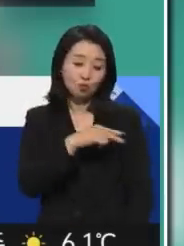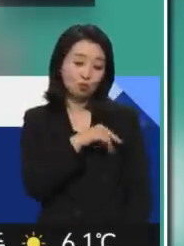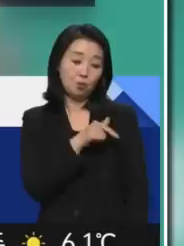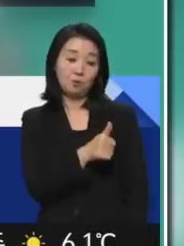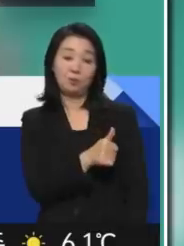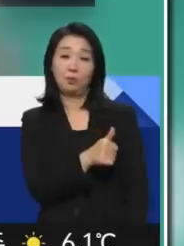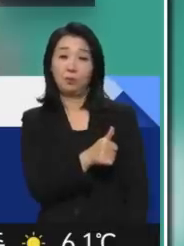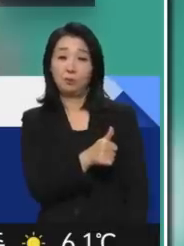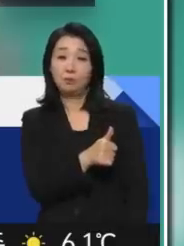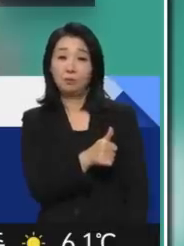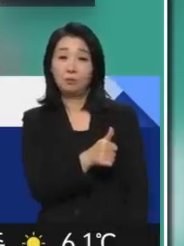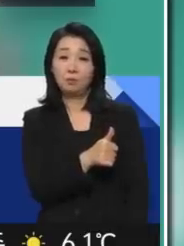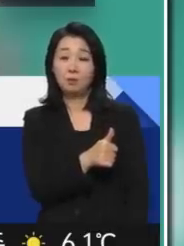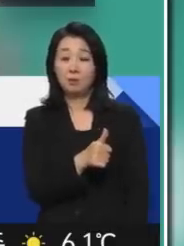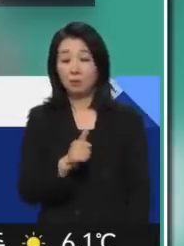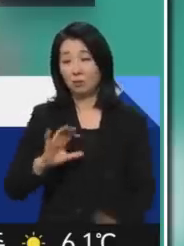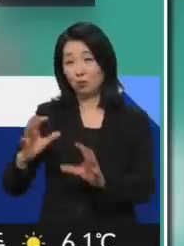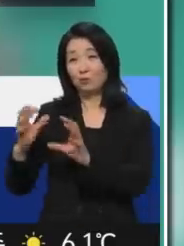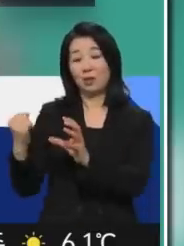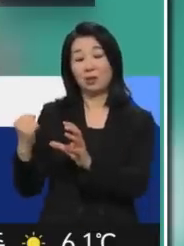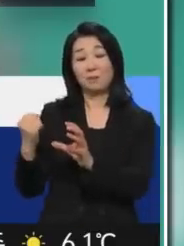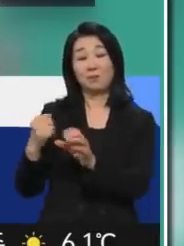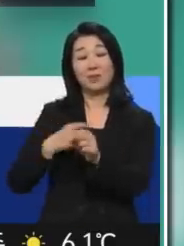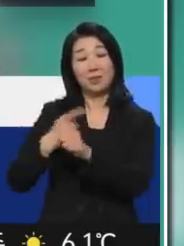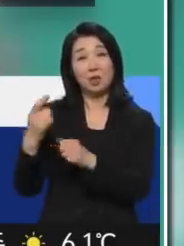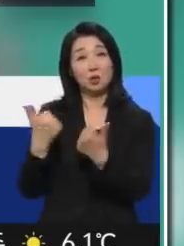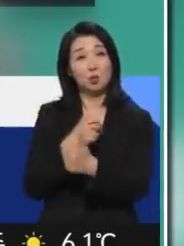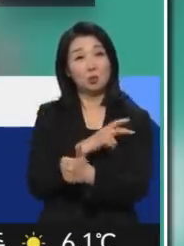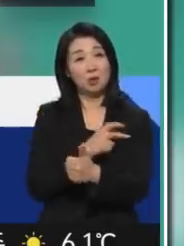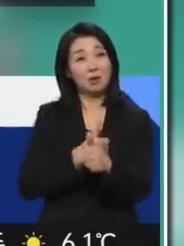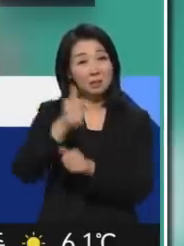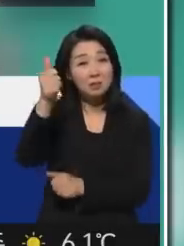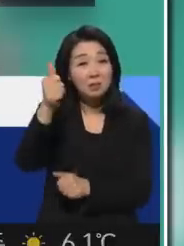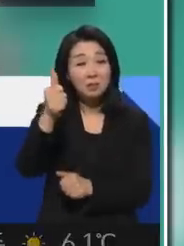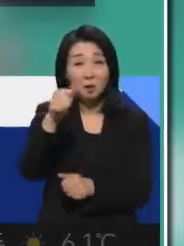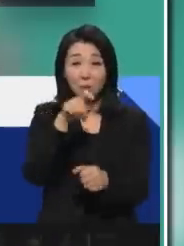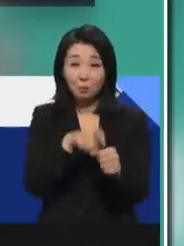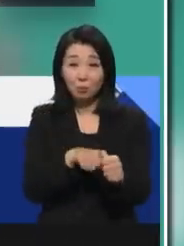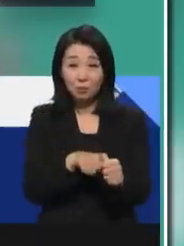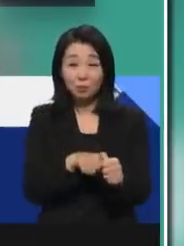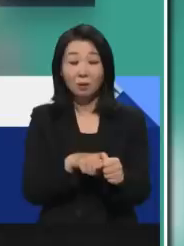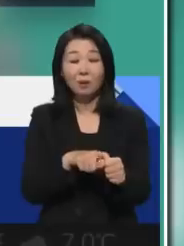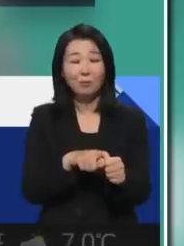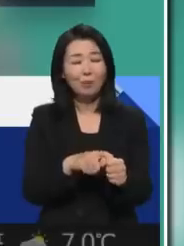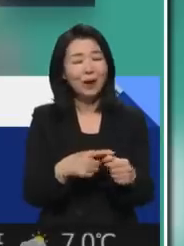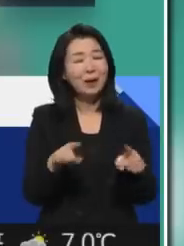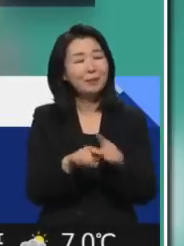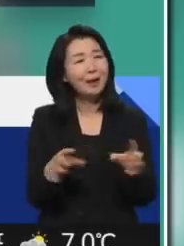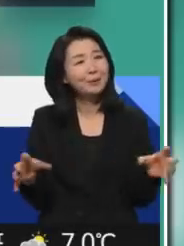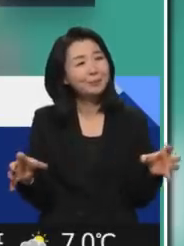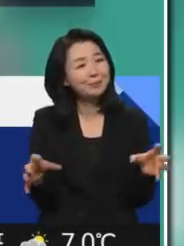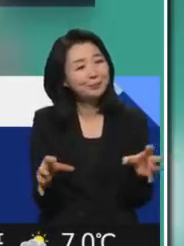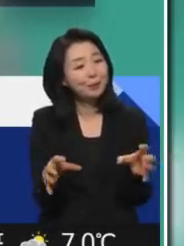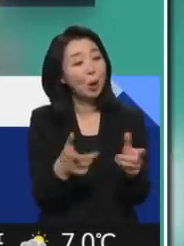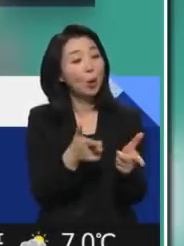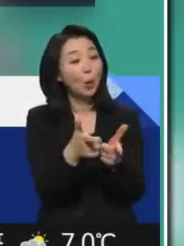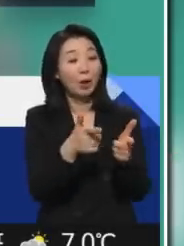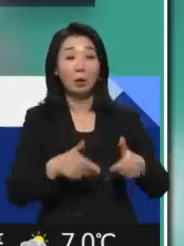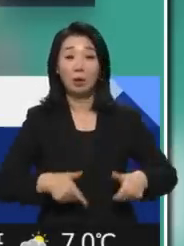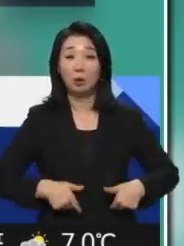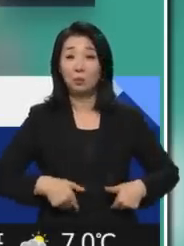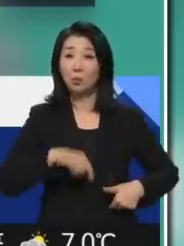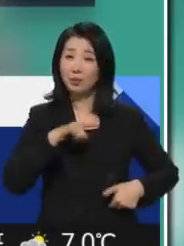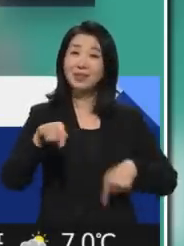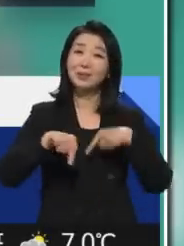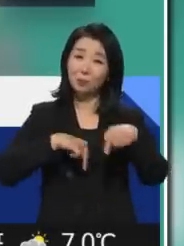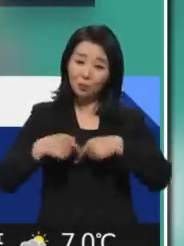예. 같은 우리 내후년 총선 승리를 위한 어떤 동업자 역할을 할 수 있게 조정을 해나가야죠. 그게 바로